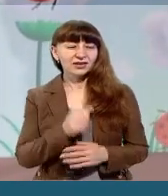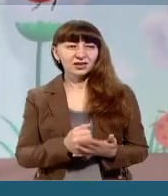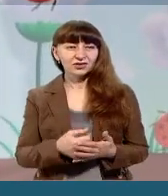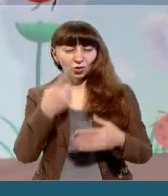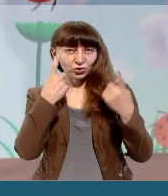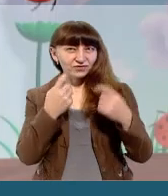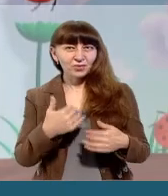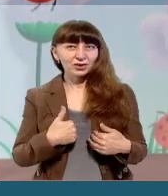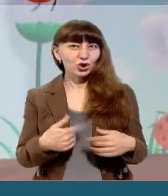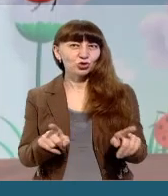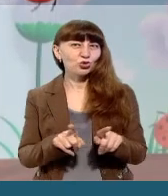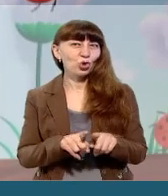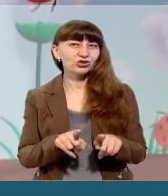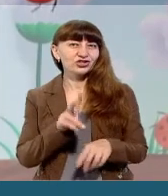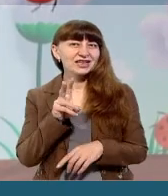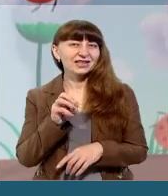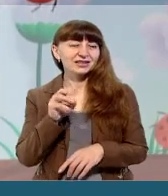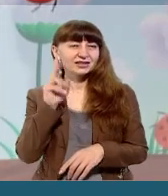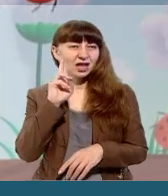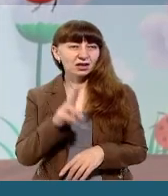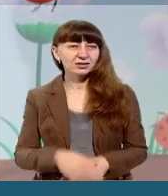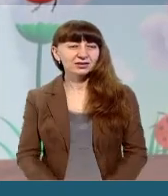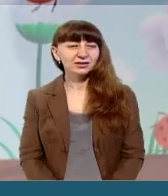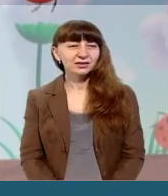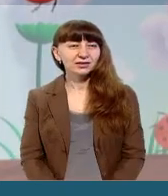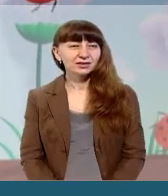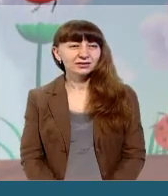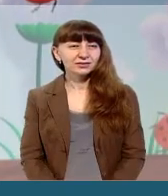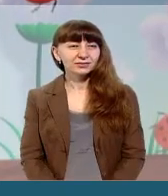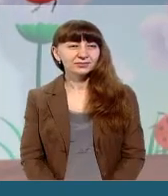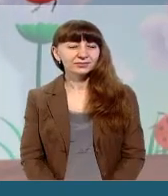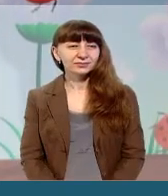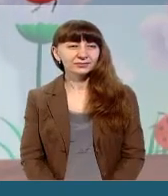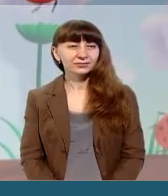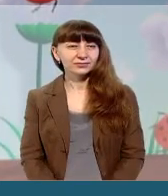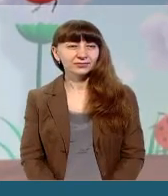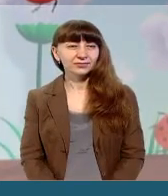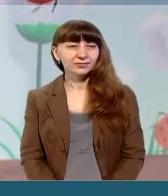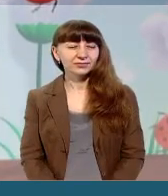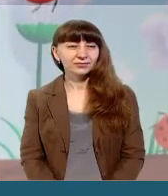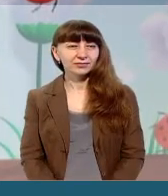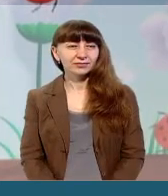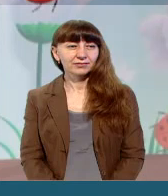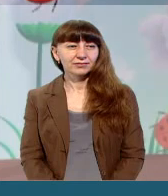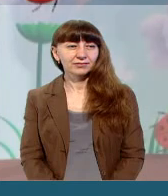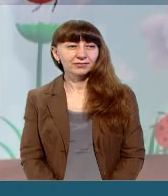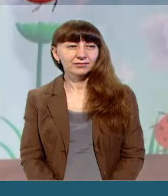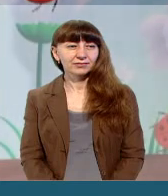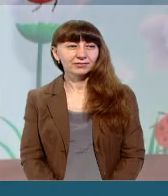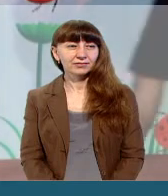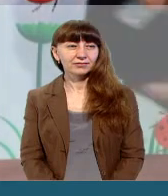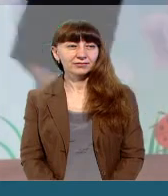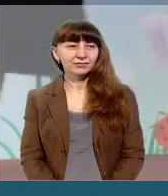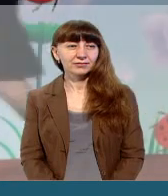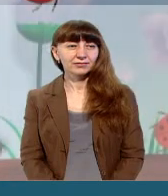знал зарином это был правильный ответ абсолютно я нарика как будто знал не отпускал никуда поэтому у